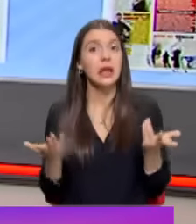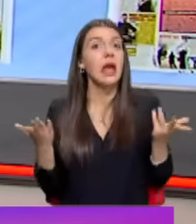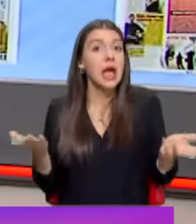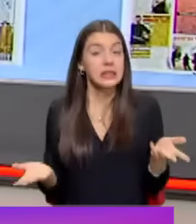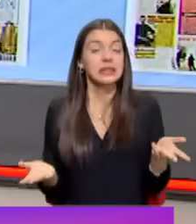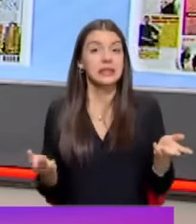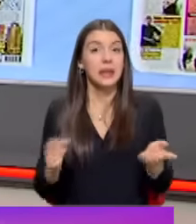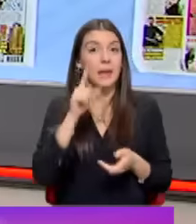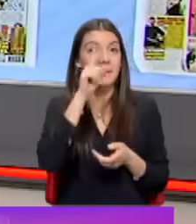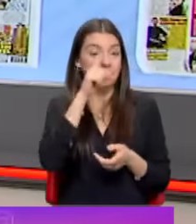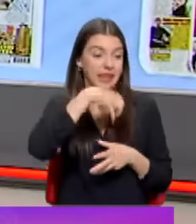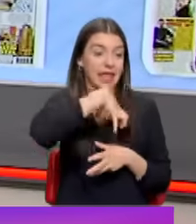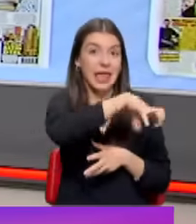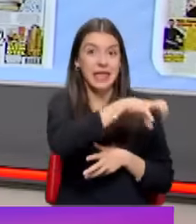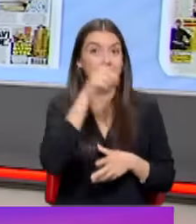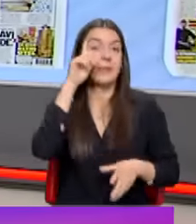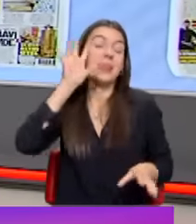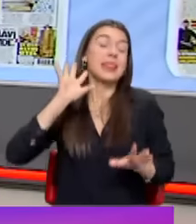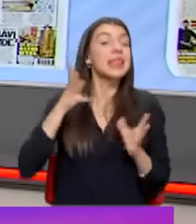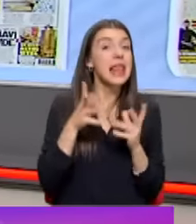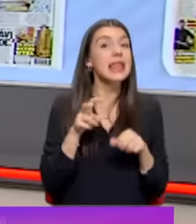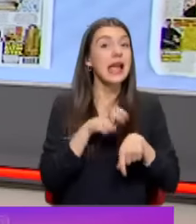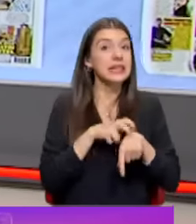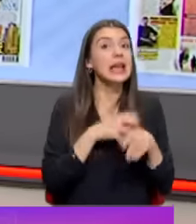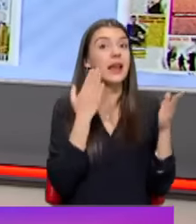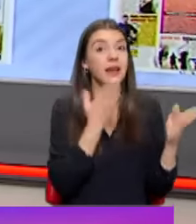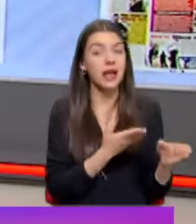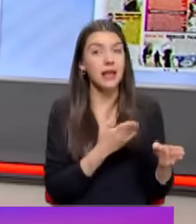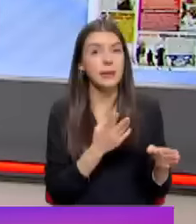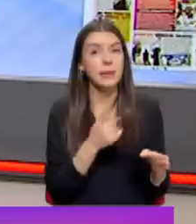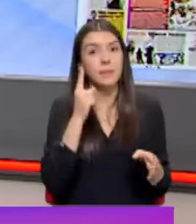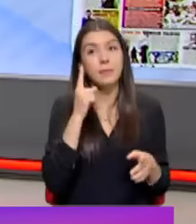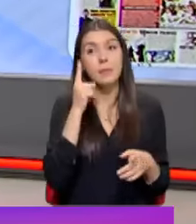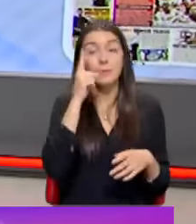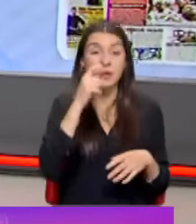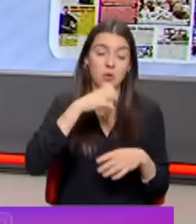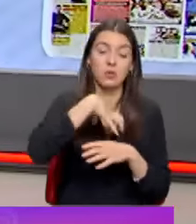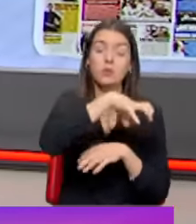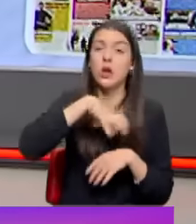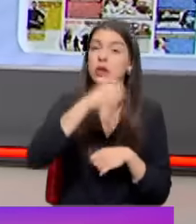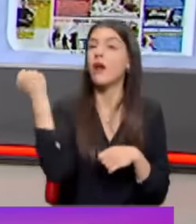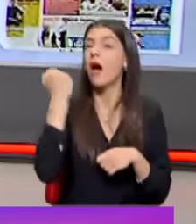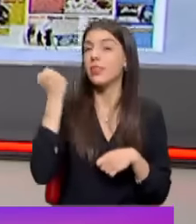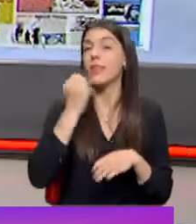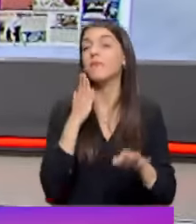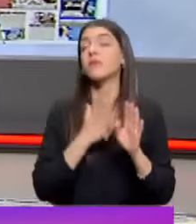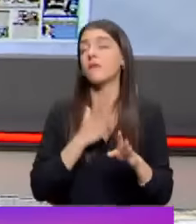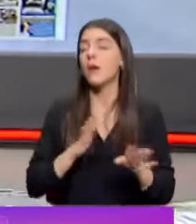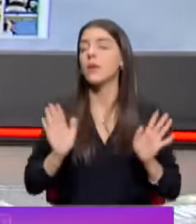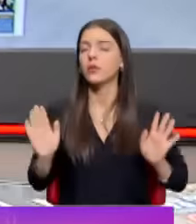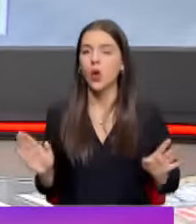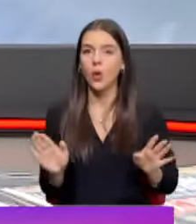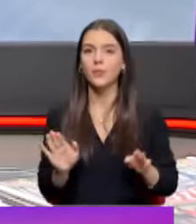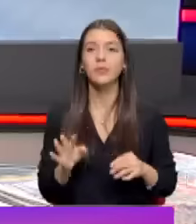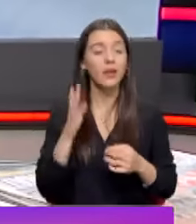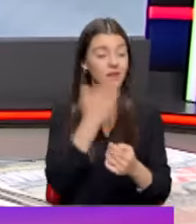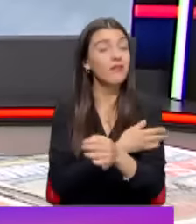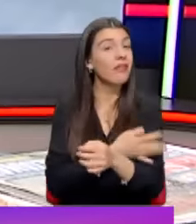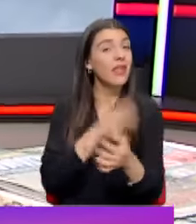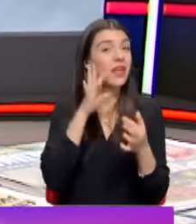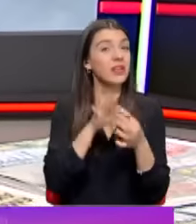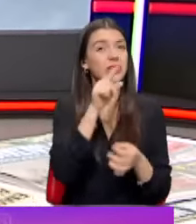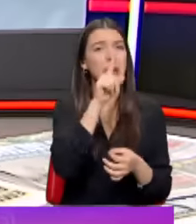aslında bir kesimi çileden çıkartırken sevgili izleyenler işte maalesef bölgede katliam da devam ediyor. Sivillerin yani bu